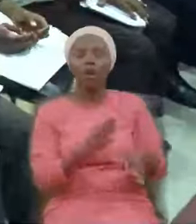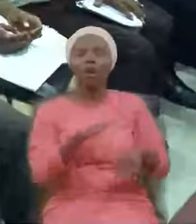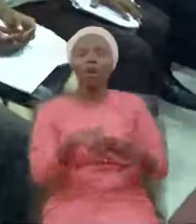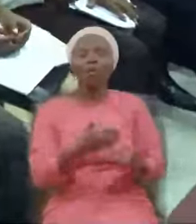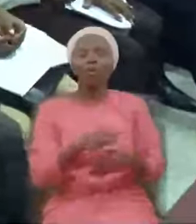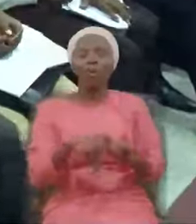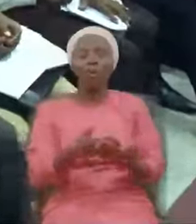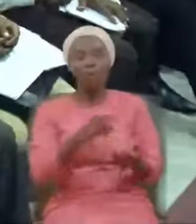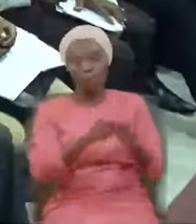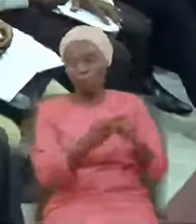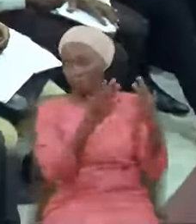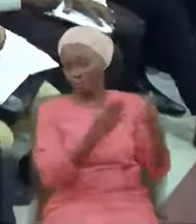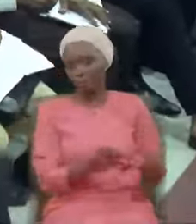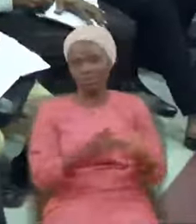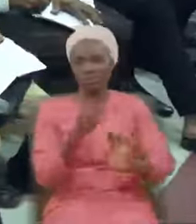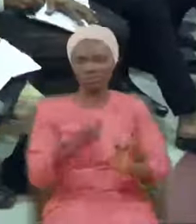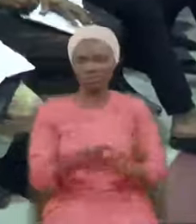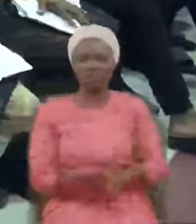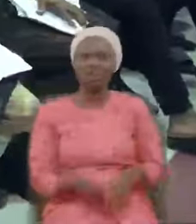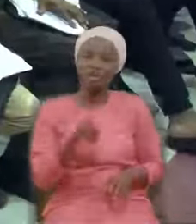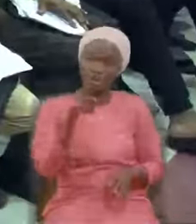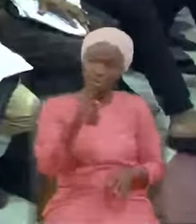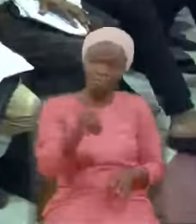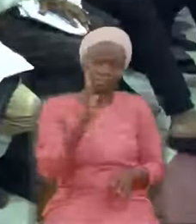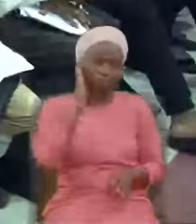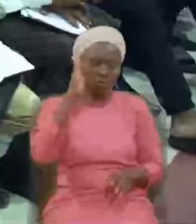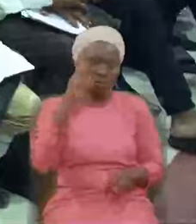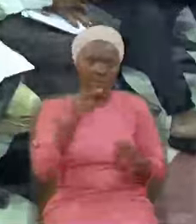Ils prennent le vol comme les